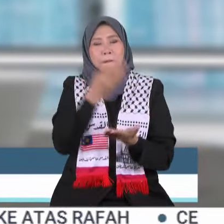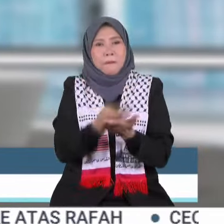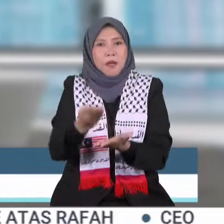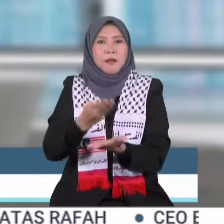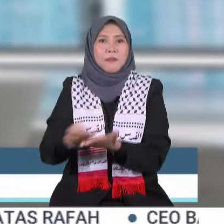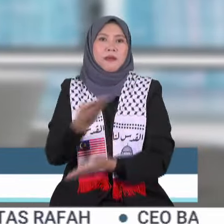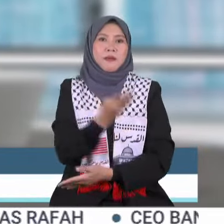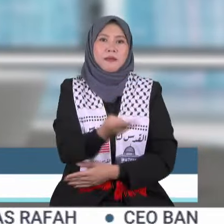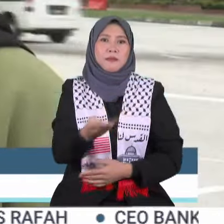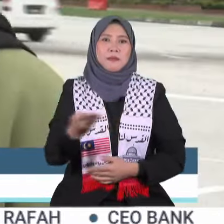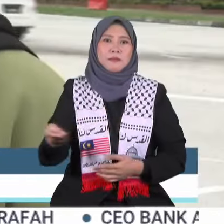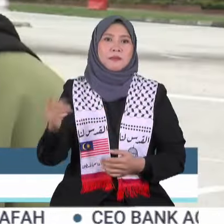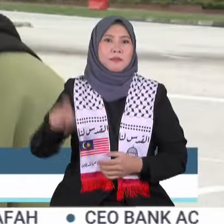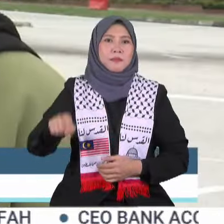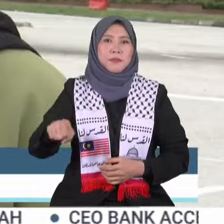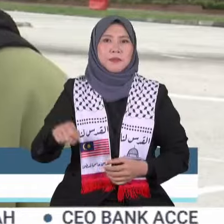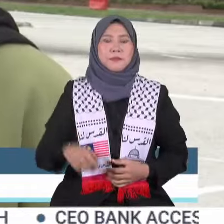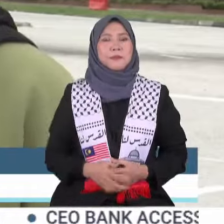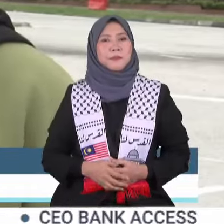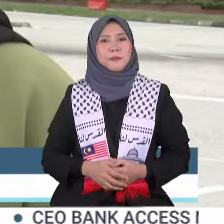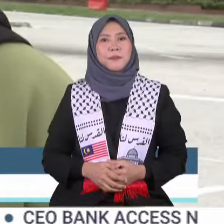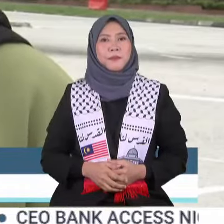keperluan.